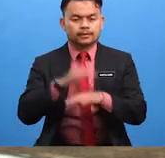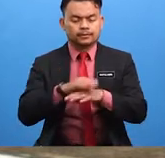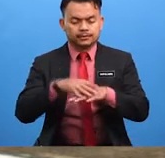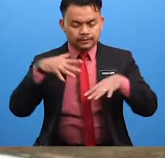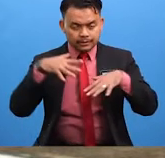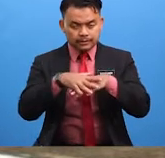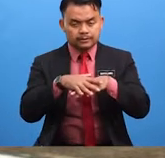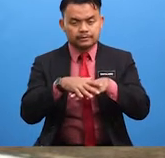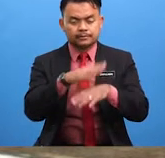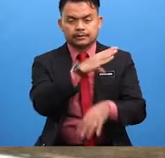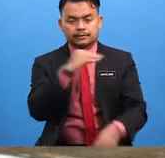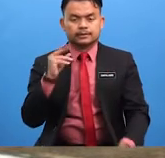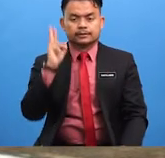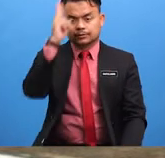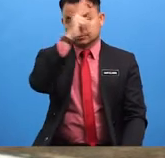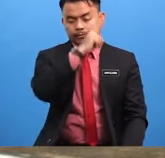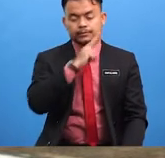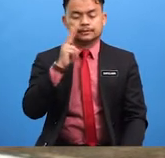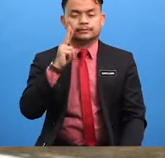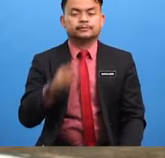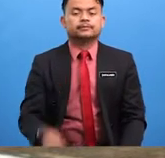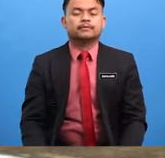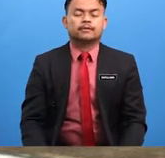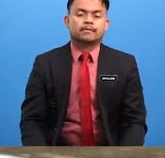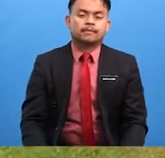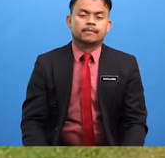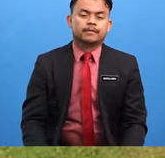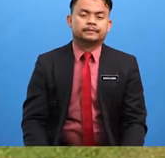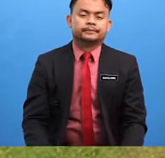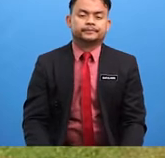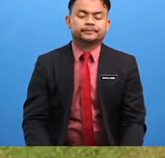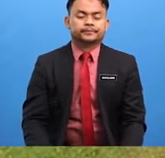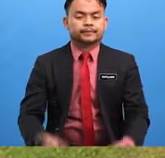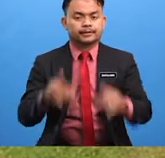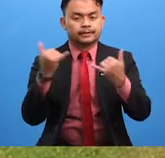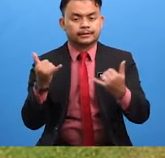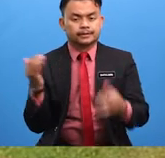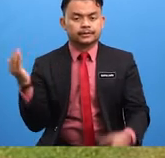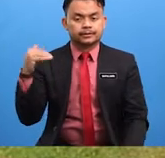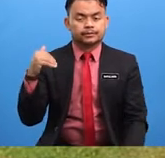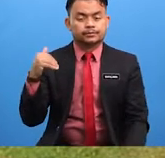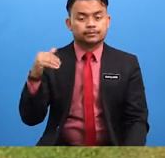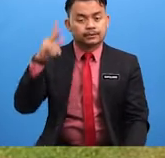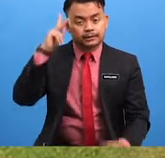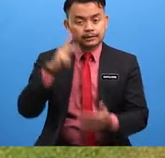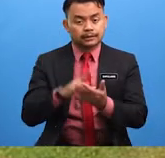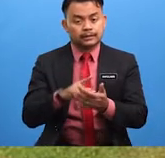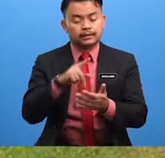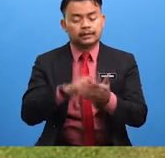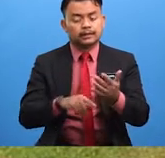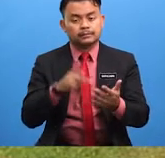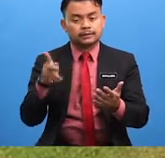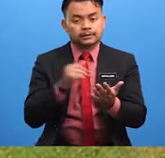pelbagai rupanya, sudah dijolok orang empunya. Sekarang mari kita kenali apakah